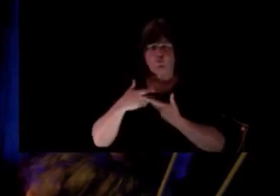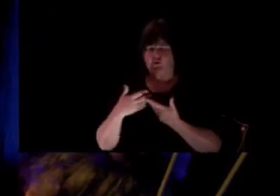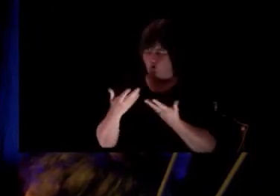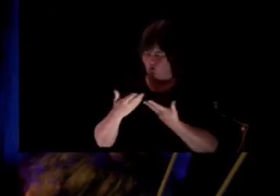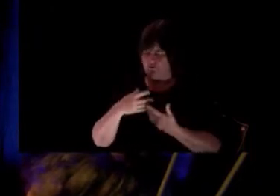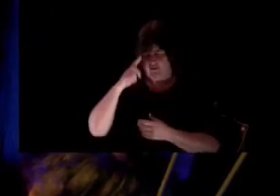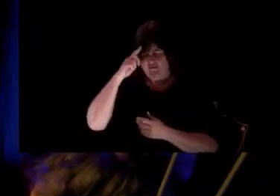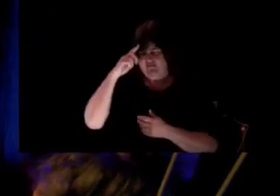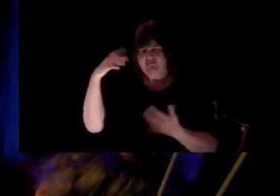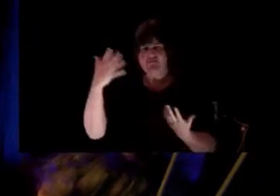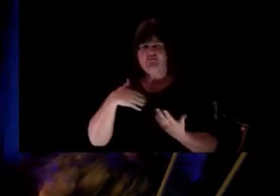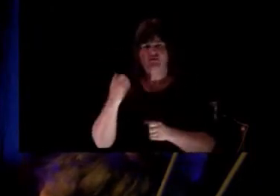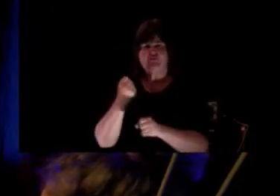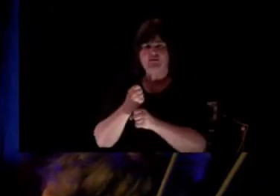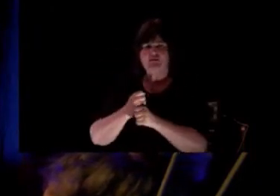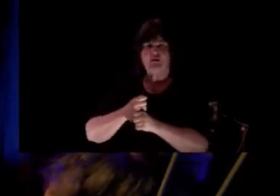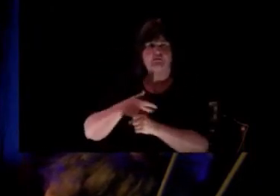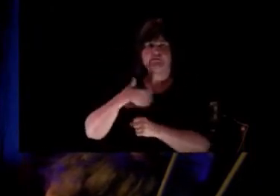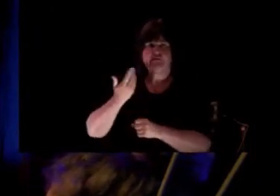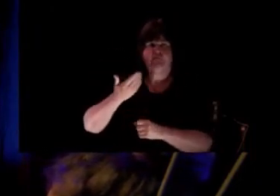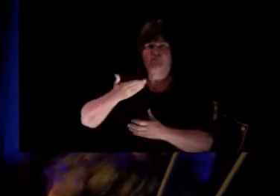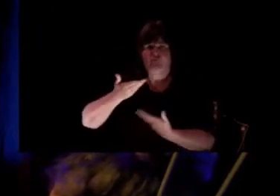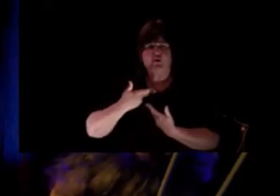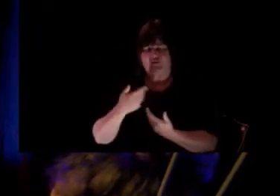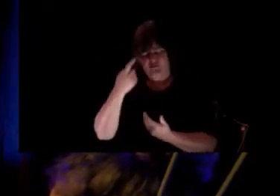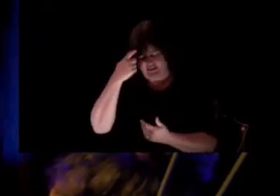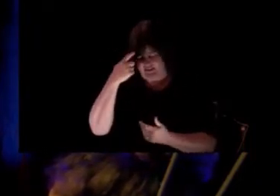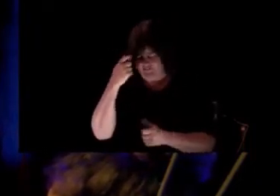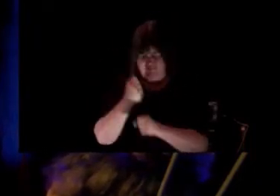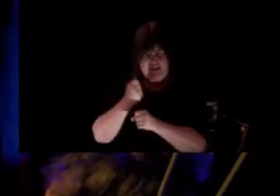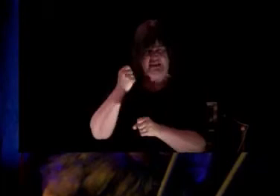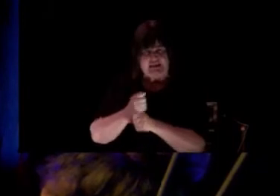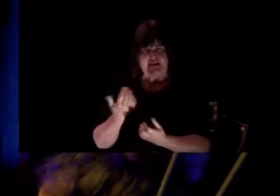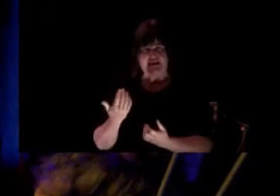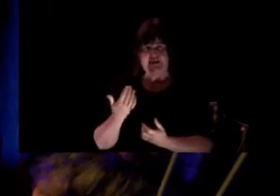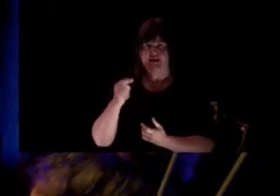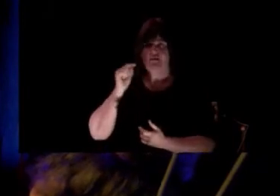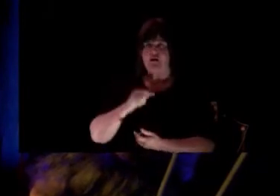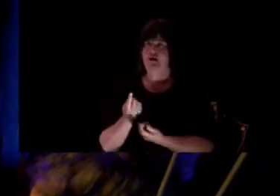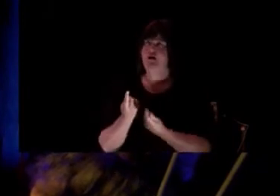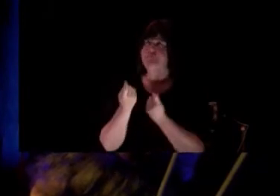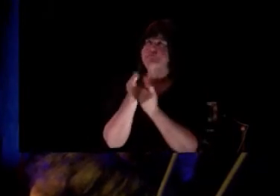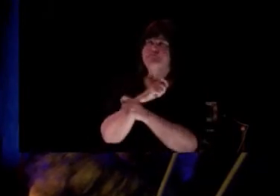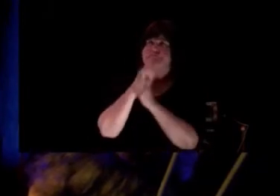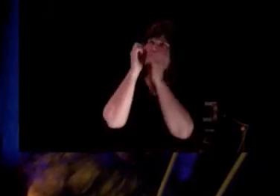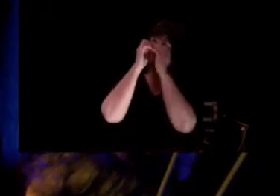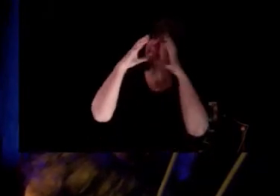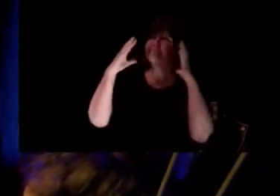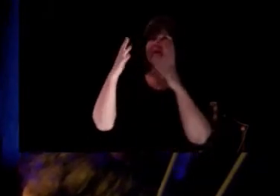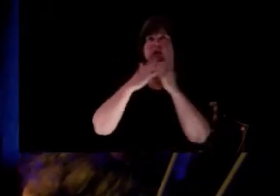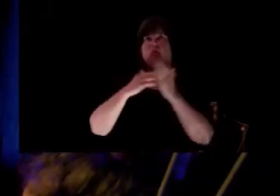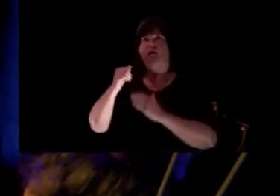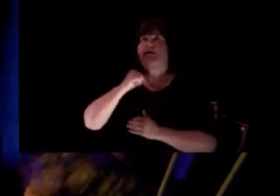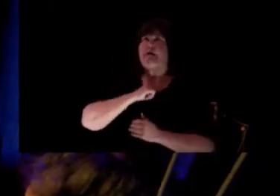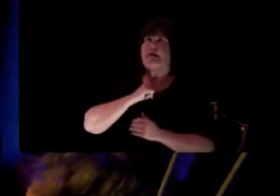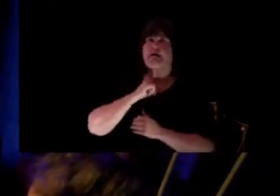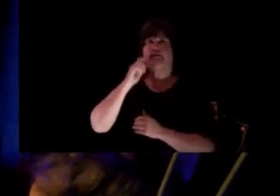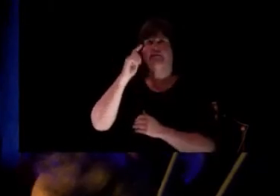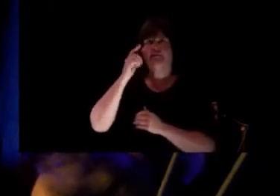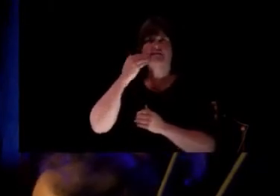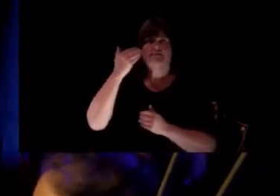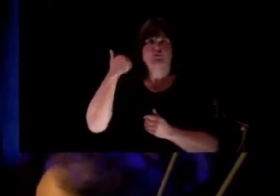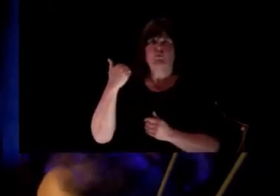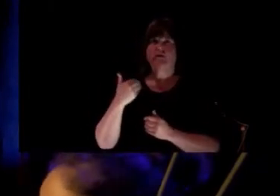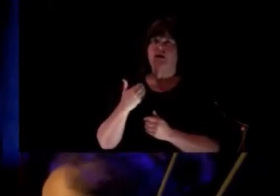sant, så lager man en historie i sitt eget hode som blir sann, og det kan være enda verre enn det